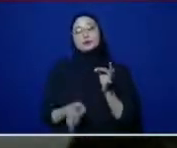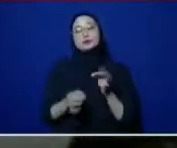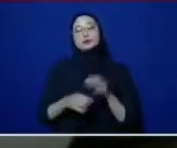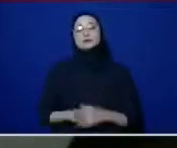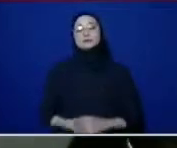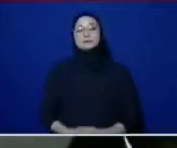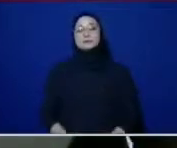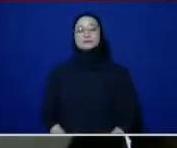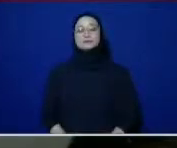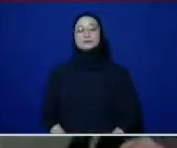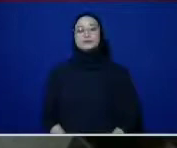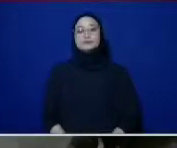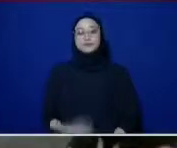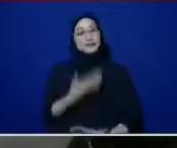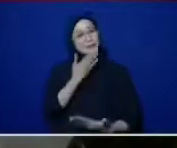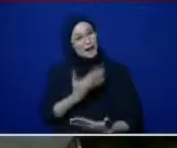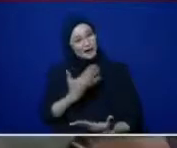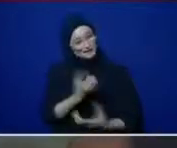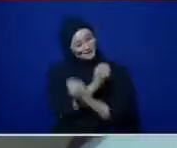Terima kasih, cukup jelas, Pak.